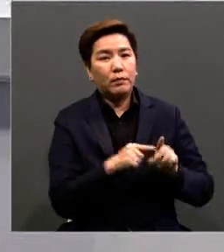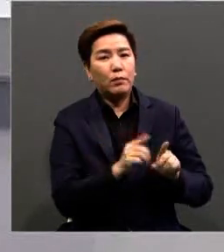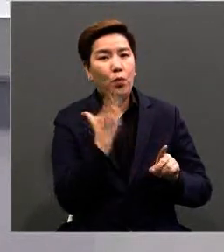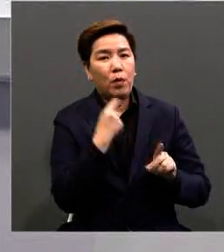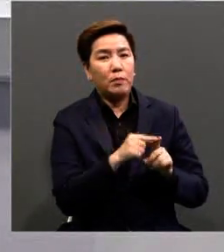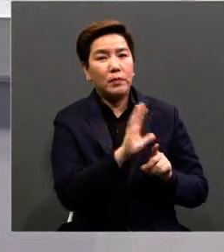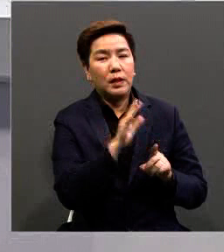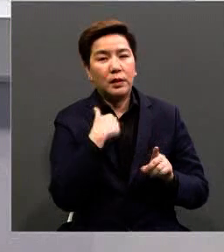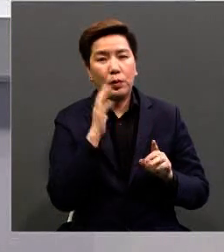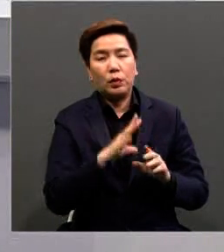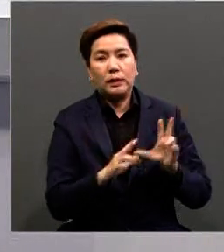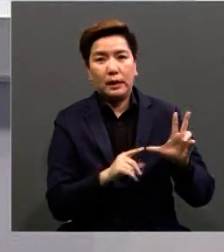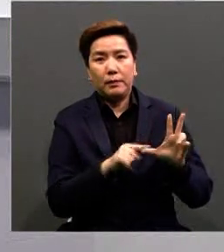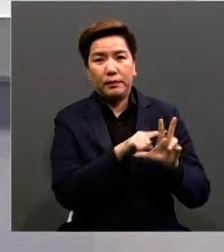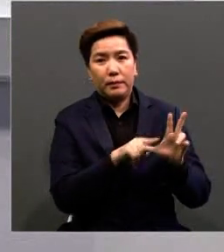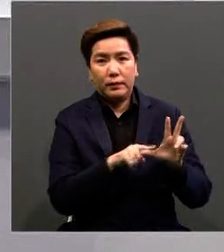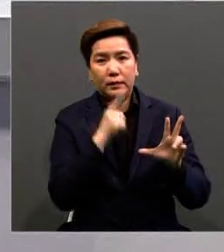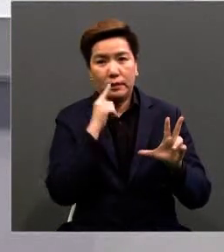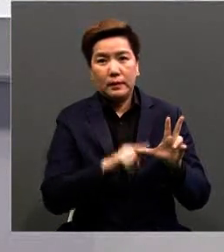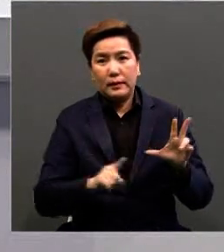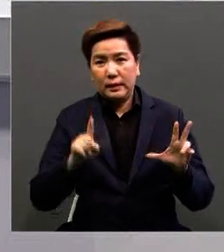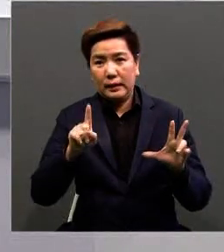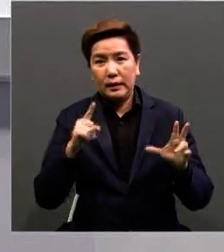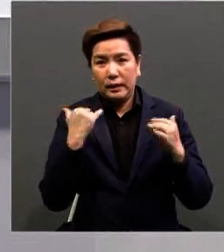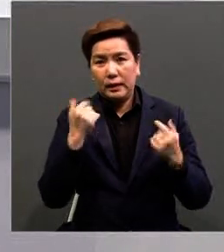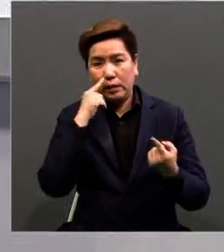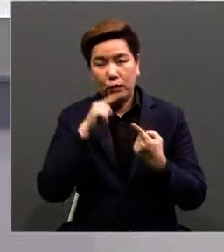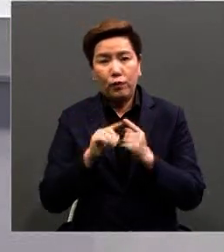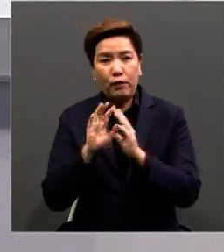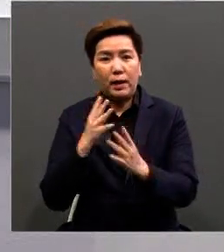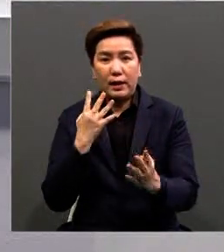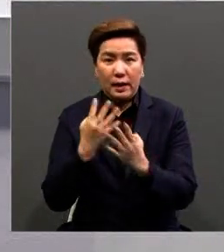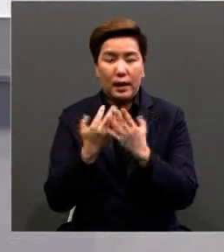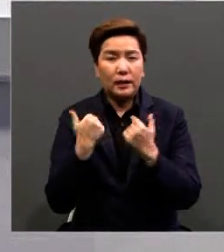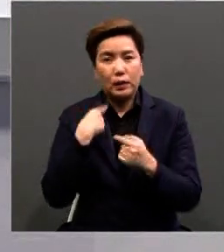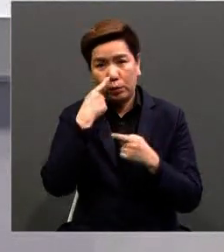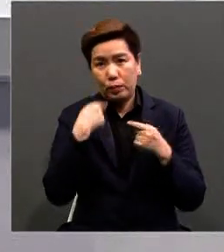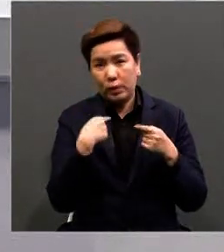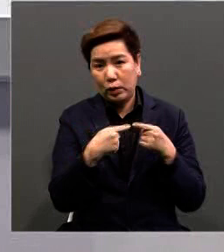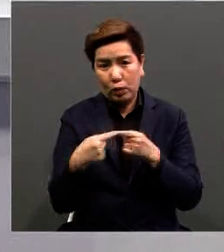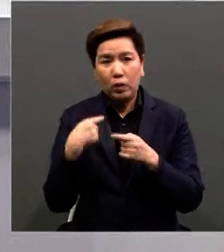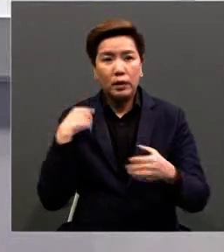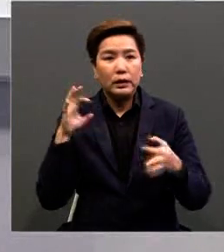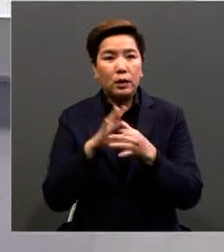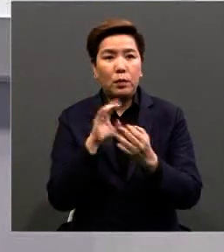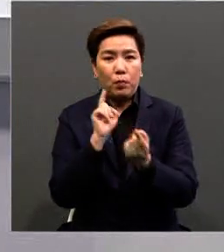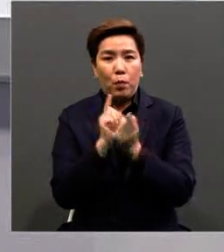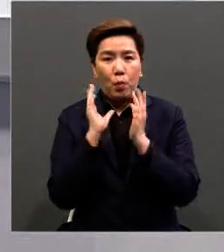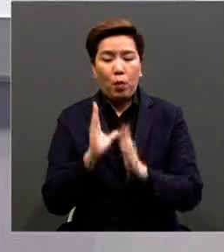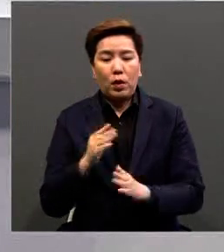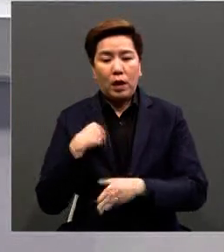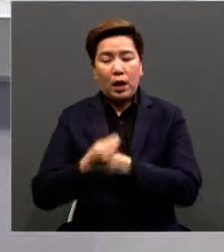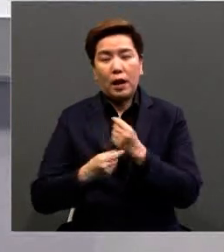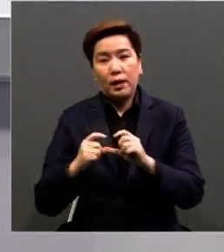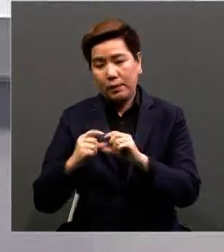นะเมื่อวานนี้ที่มีเพิ่มอีก3คนนะอันนั้นก็คือส่วนหนึ่งวันนี้ก็เอาไปฝากขังแต่วันนี้เนี่ยมีขยายผลเพิ่มเพราะว่าไปเจอว่ามีคนที่ข